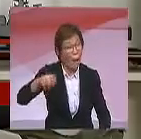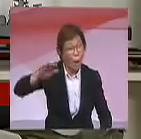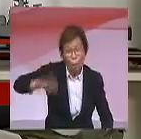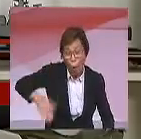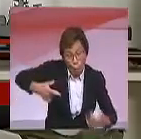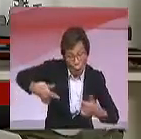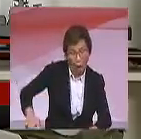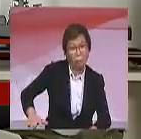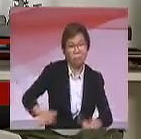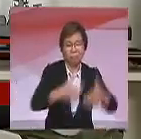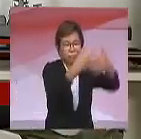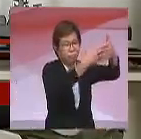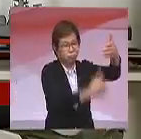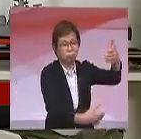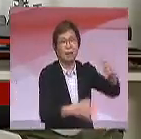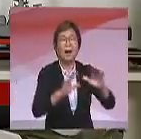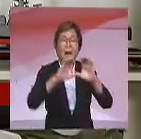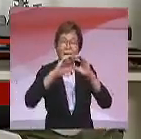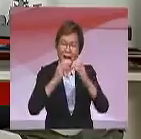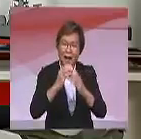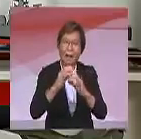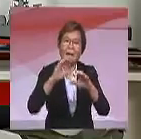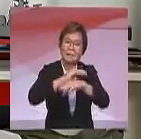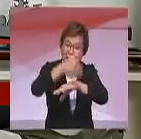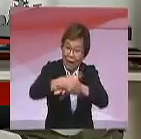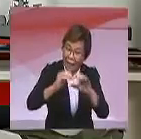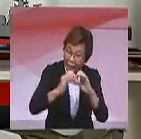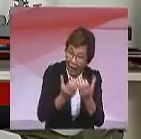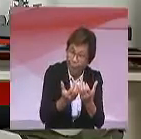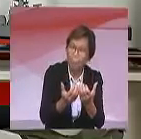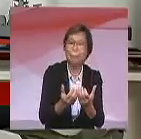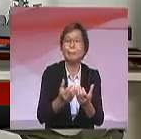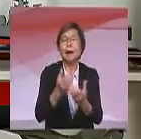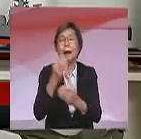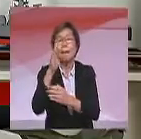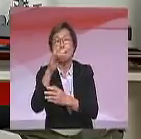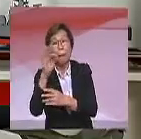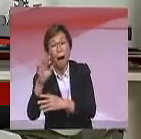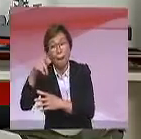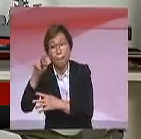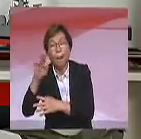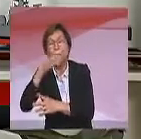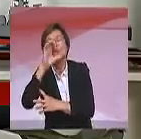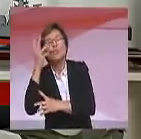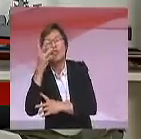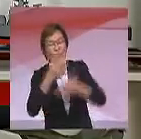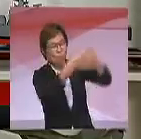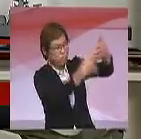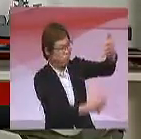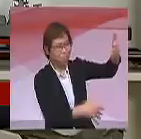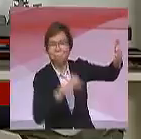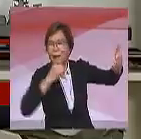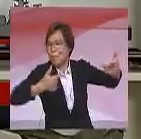keluarkan nightclub, bar dan sebagainya daripada negative list. Jadi kita tak benarkan. Tapi saya